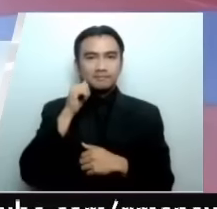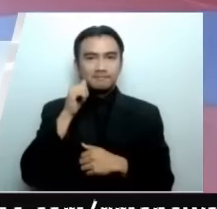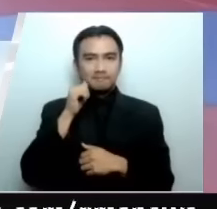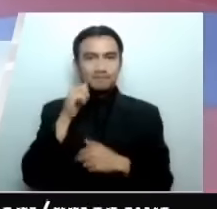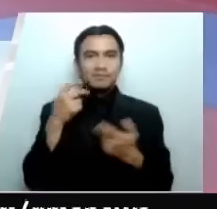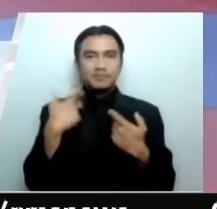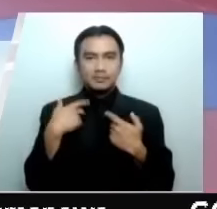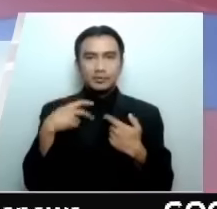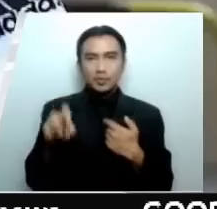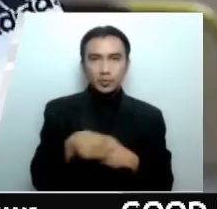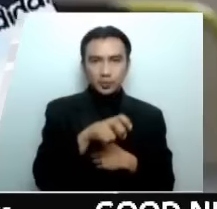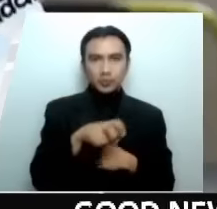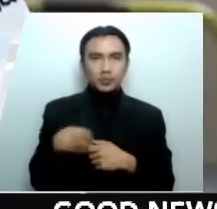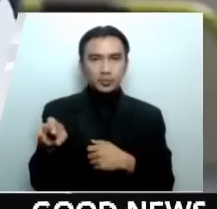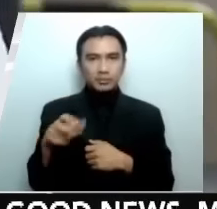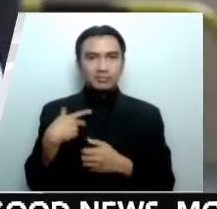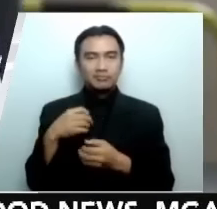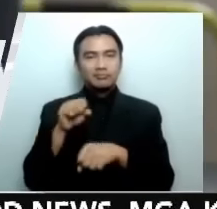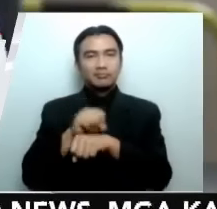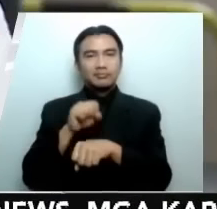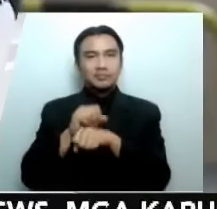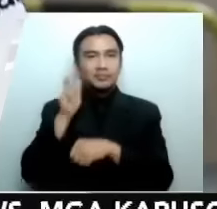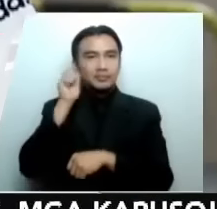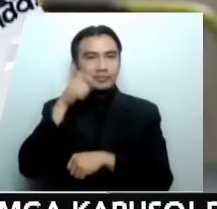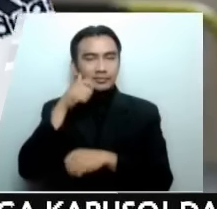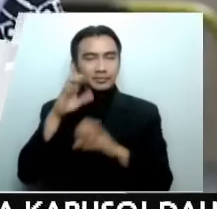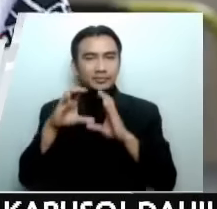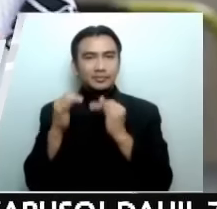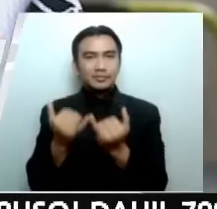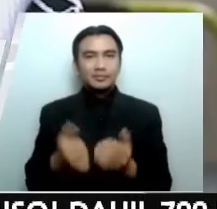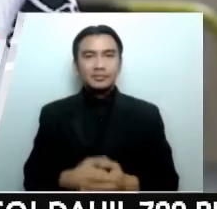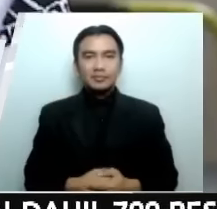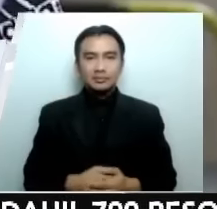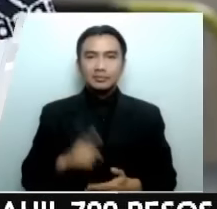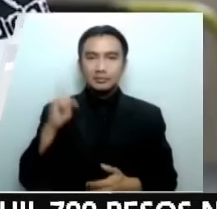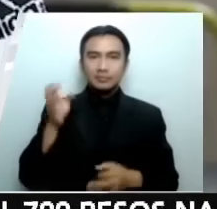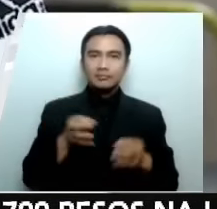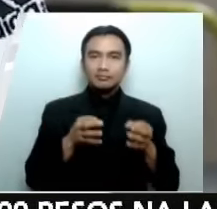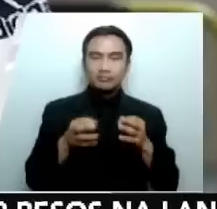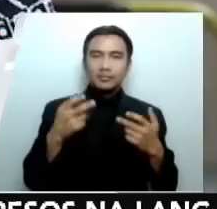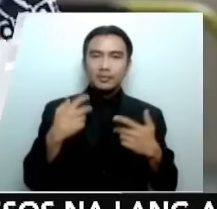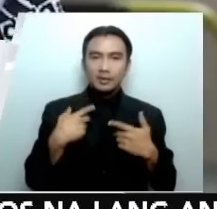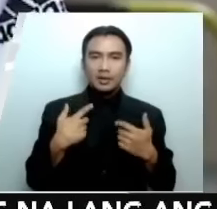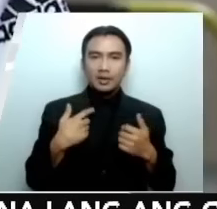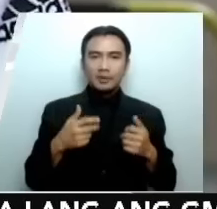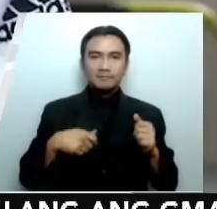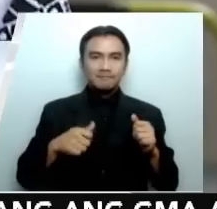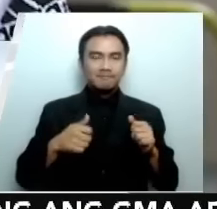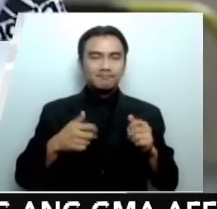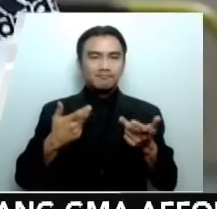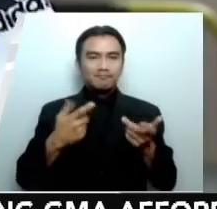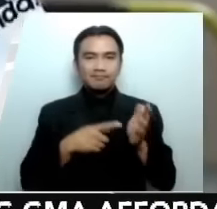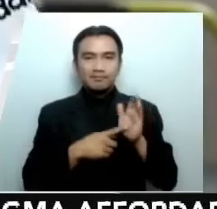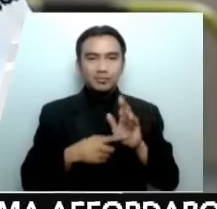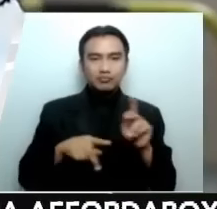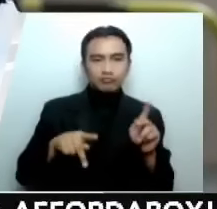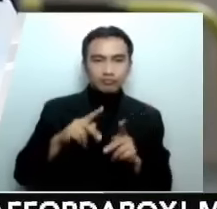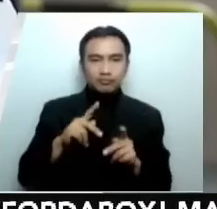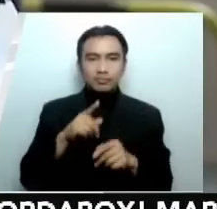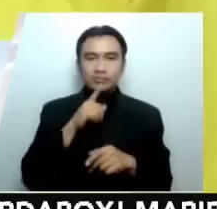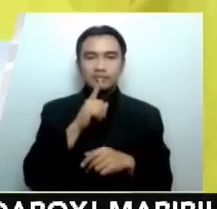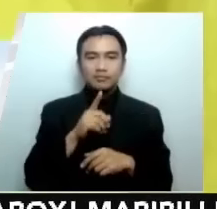BPO companies. Martial art gives you that confidence to prevent violence